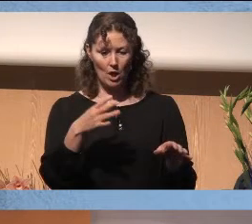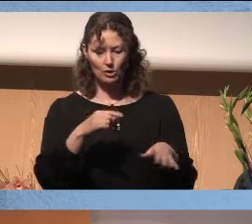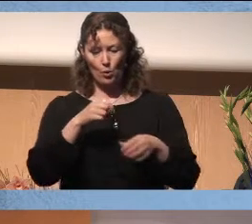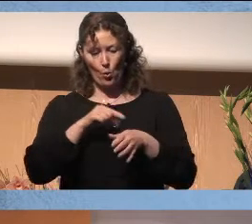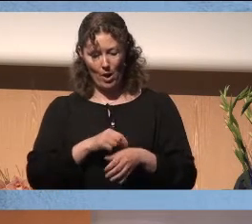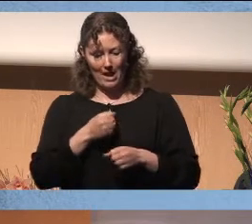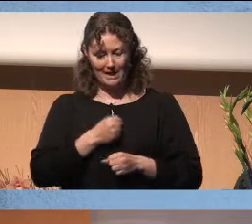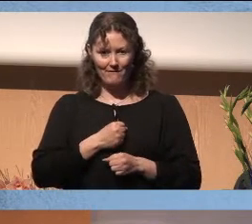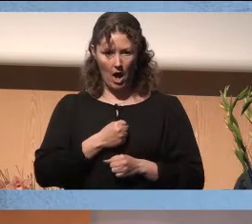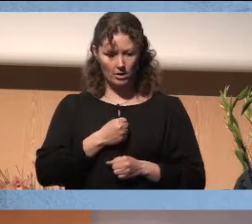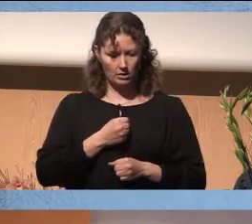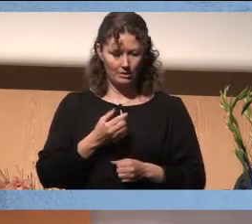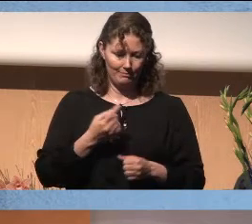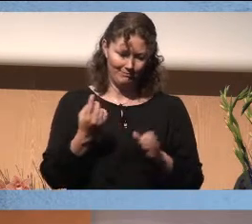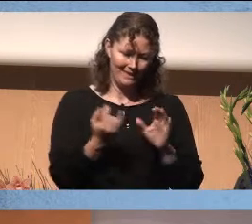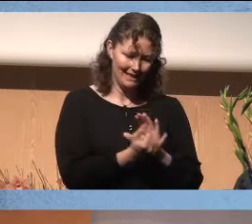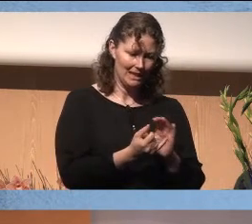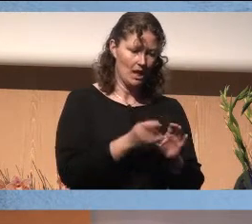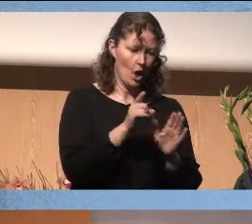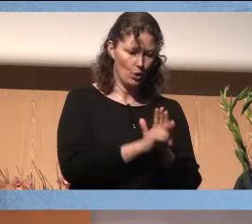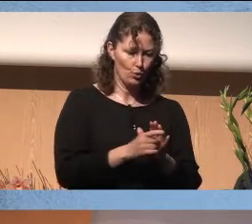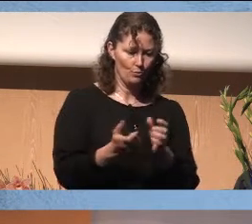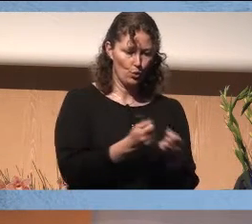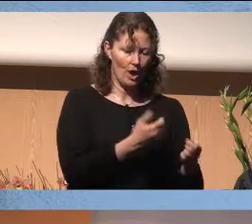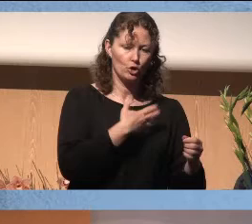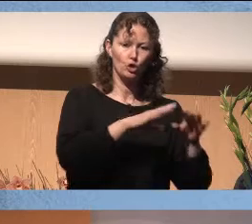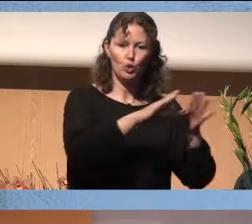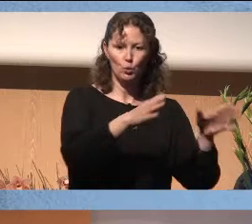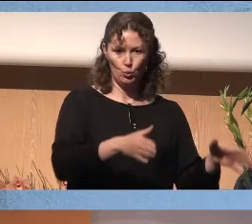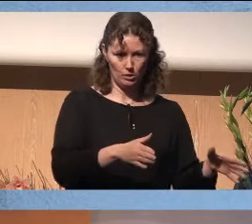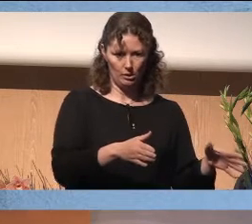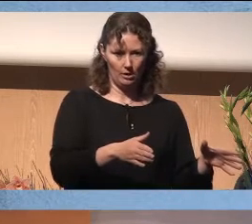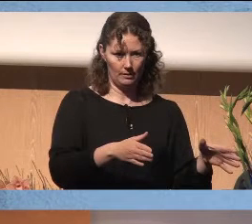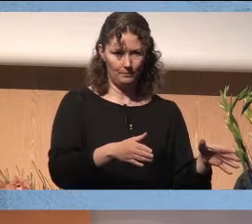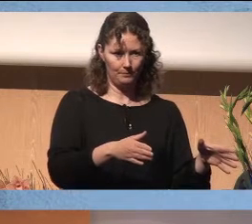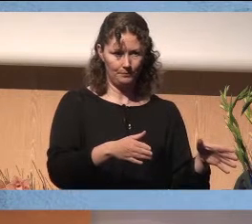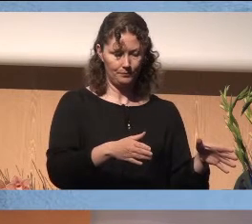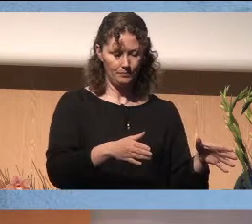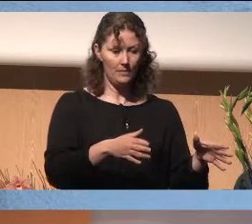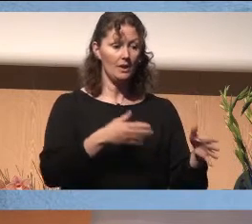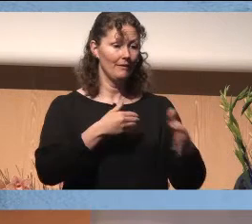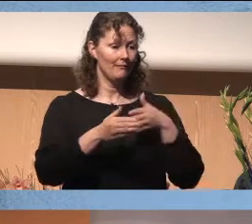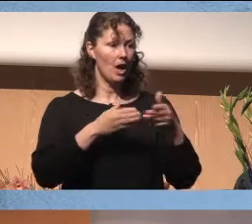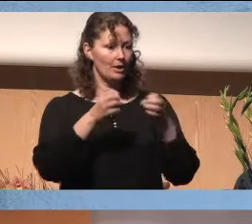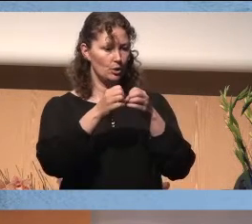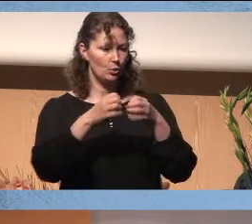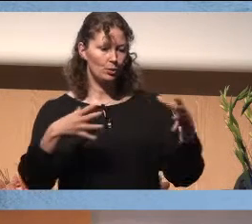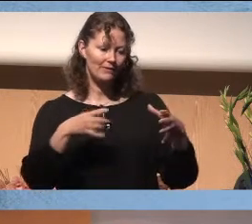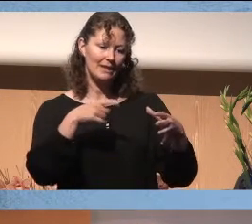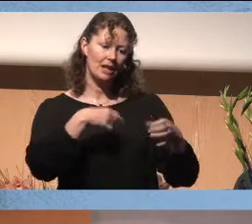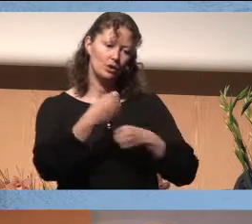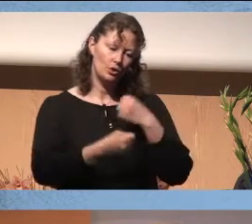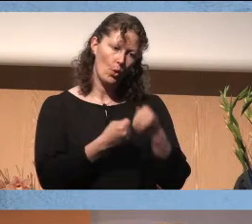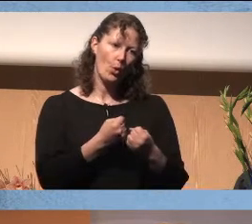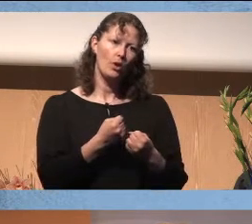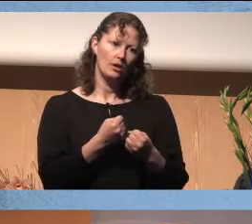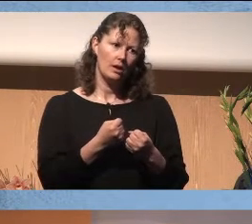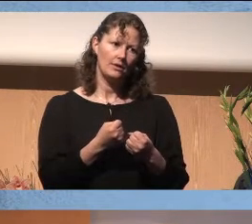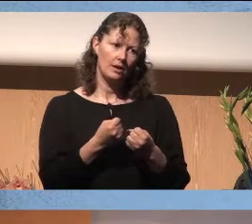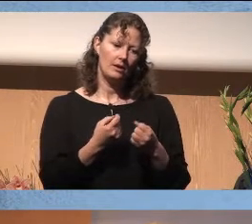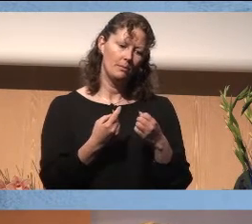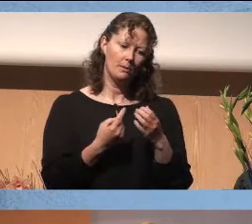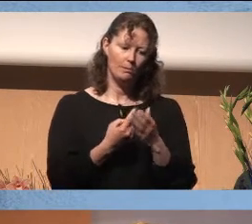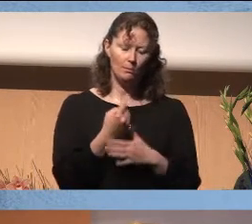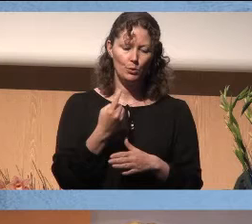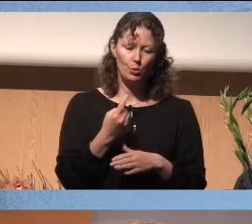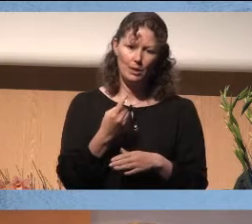legevakt, inn I akuttmottakene og inn I sykehusene. Den faglige utviklingen gjør jo at det mulig å gjøre diagnostikk og